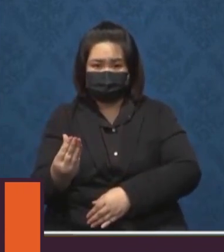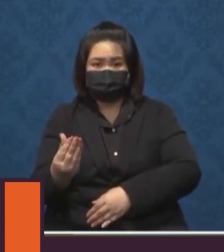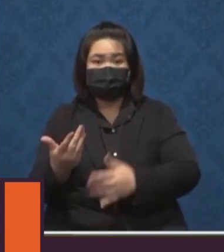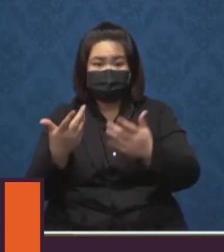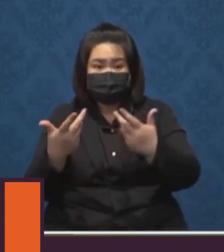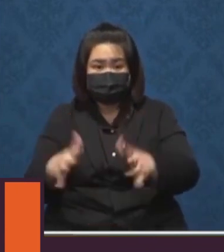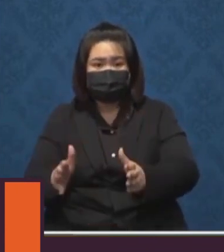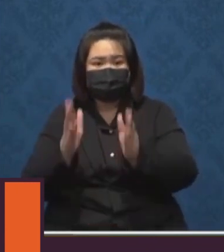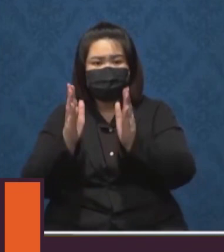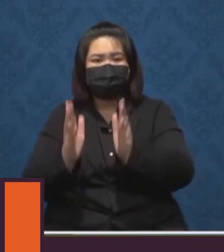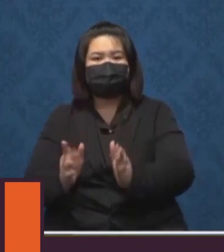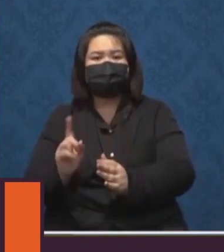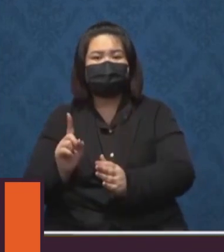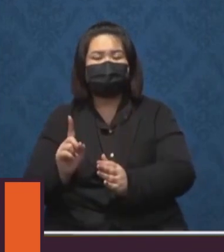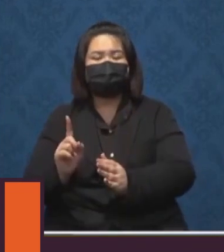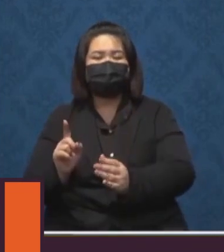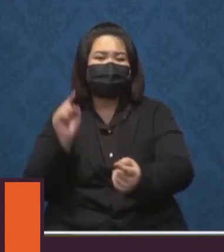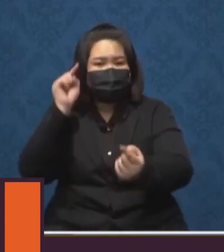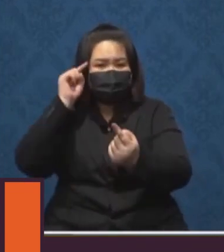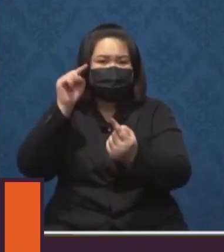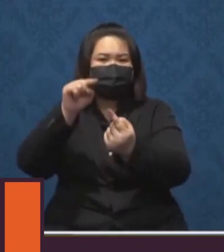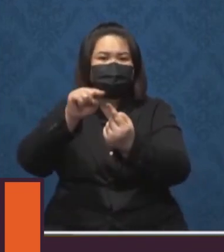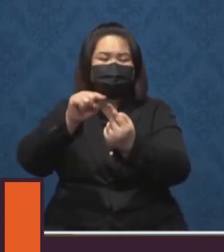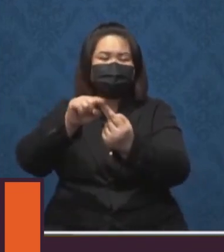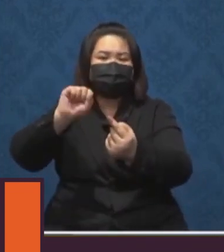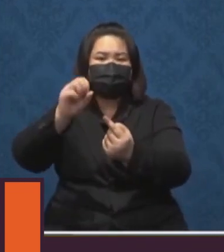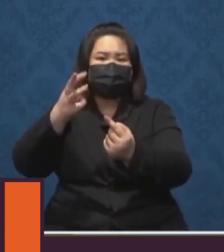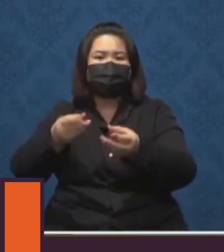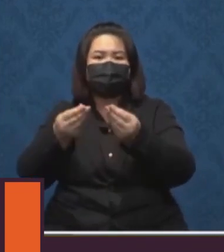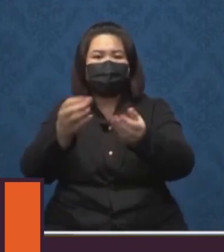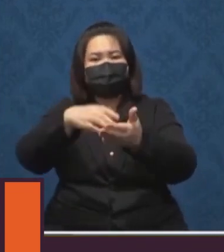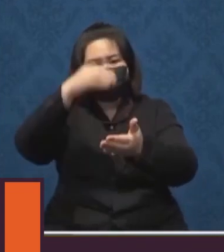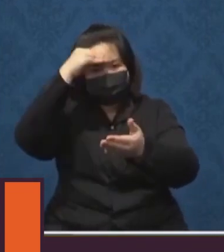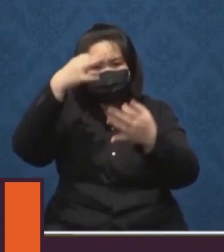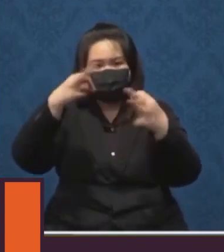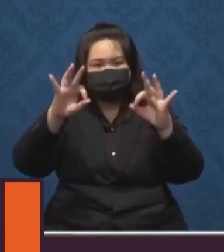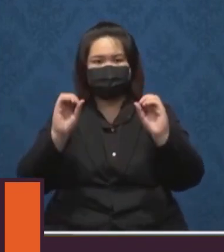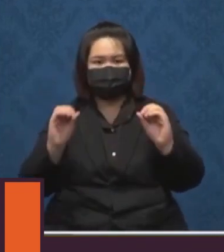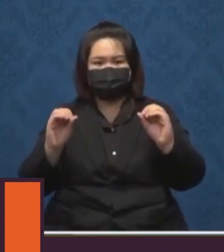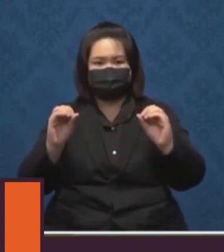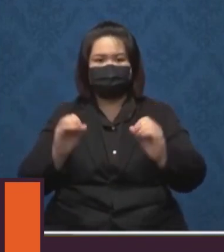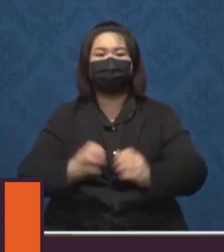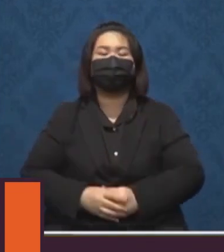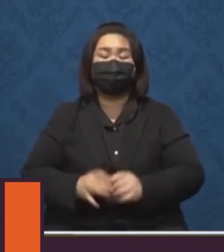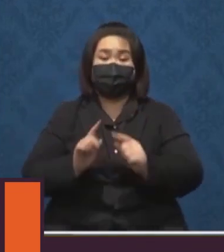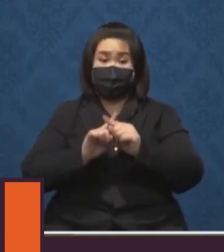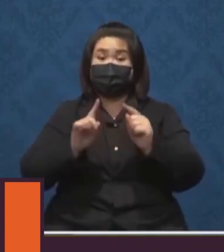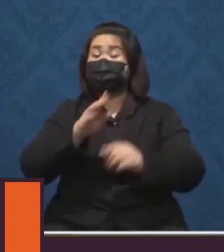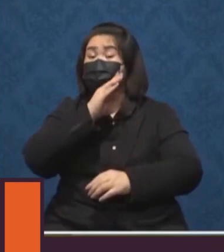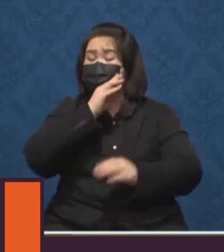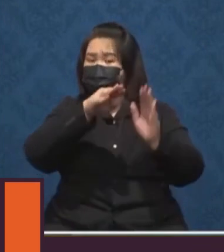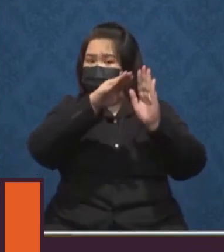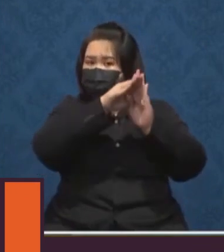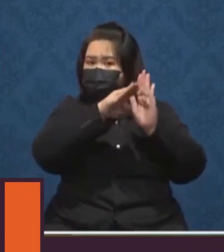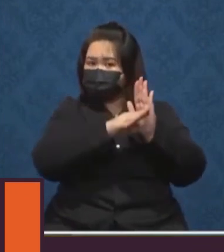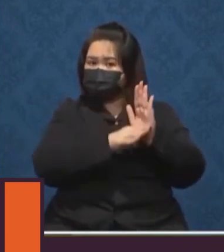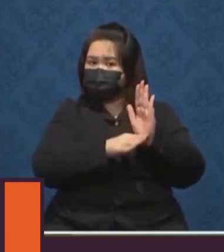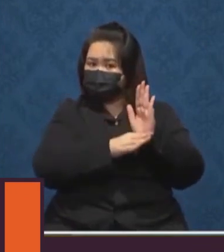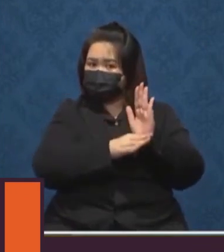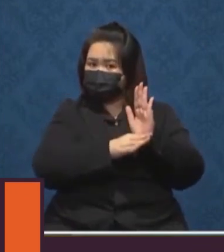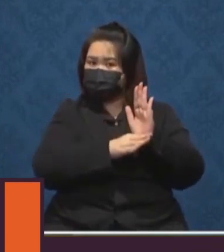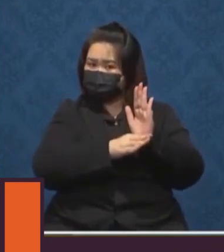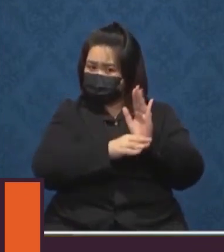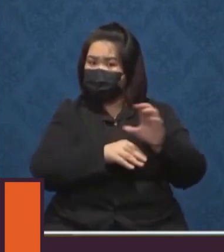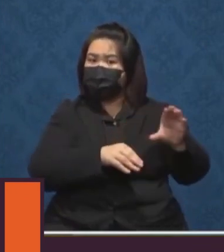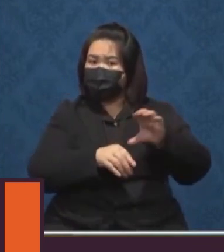ราจะไม่มีวันไปถึงวันที่มีสวัสดิการเรียนฟรีจริงๆครับแต่หากเราวางกลไกให้กองทุนสามารถยืนอยู่ได้โดยไม่เป็น